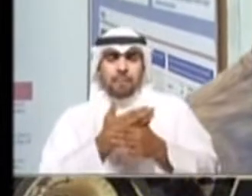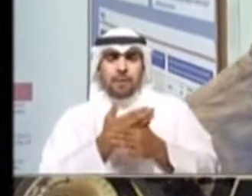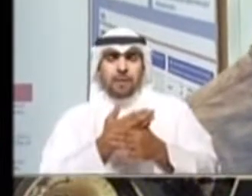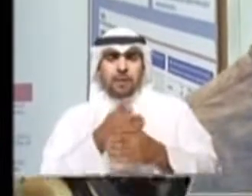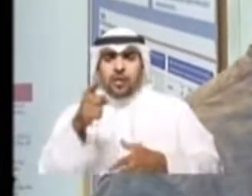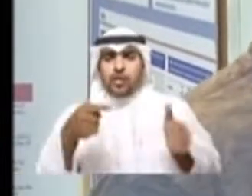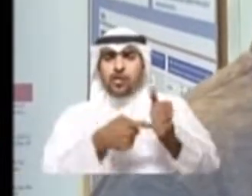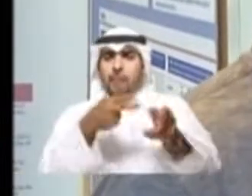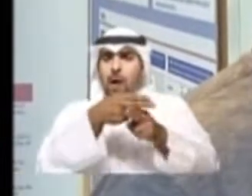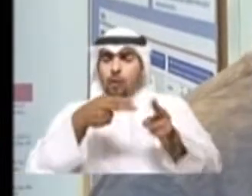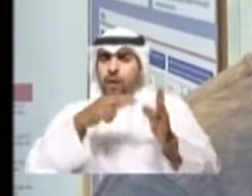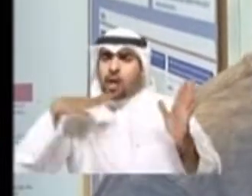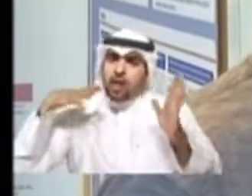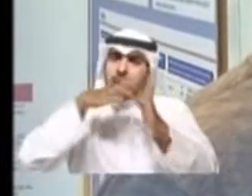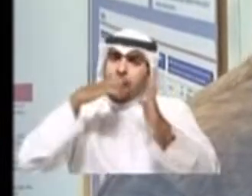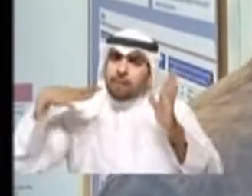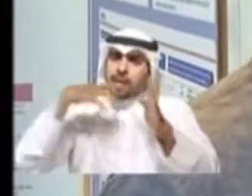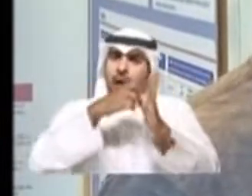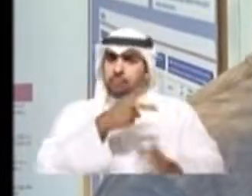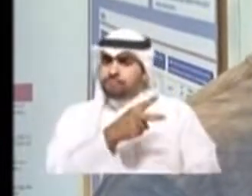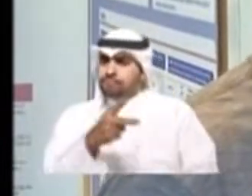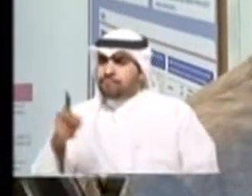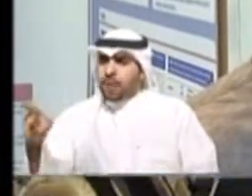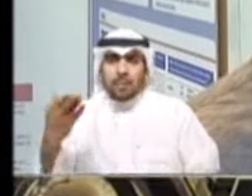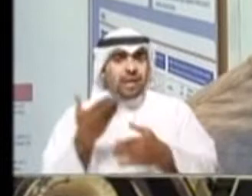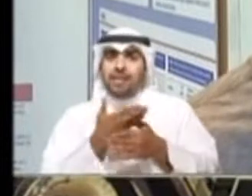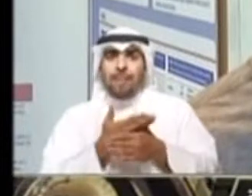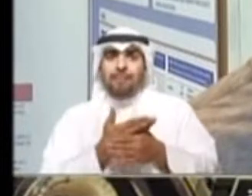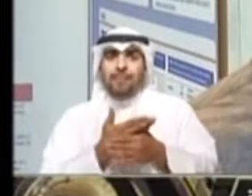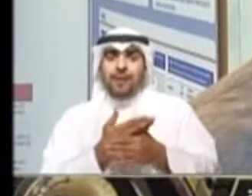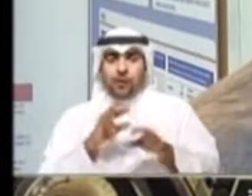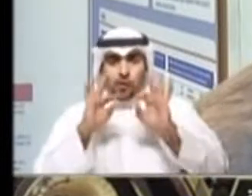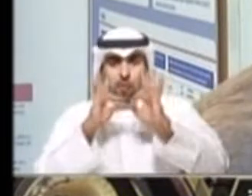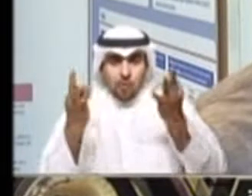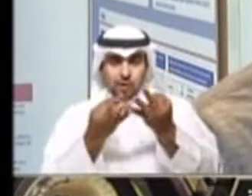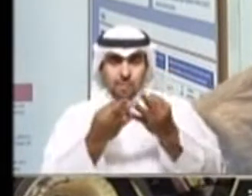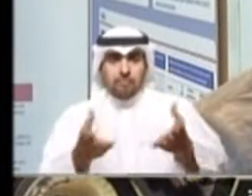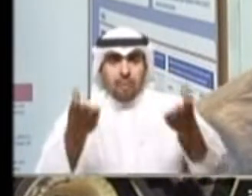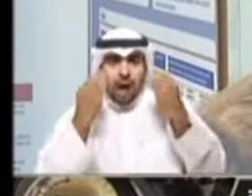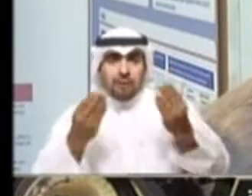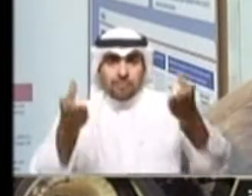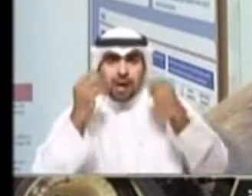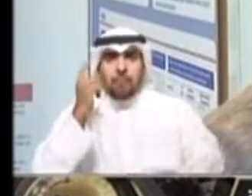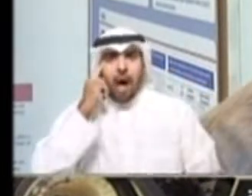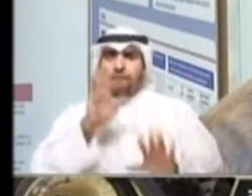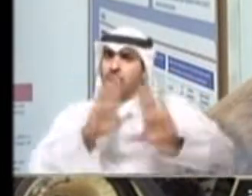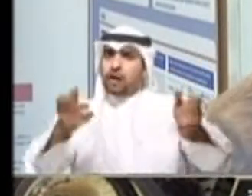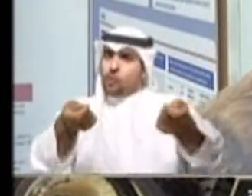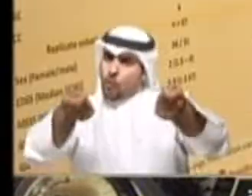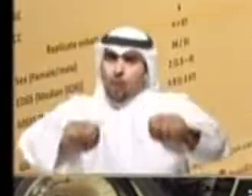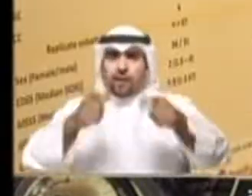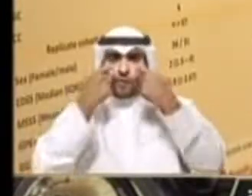طلبة الجامعة، وهذا ممكن يخدم المجتمع ان اذا عرفنا السبب في وقوع الحوادث ممكن نعالجها او نتفاداها